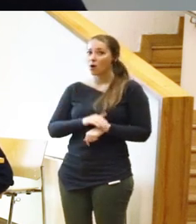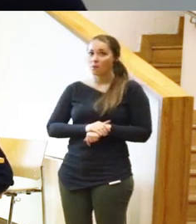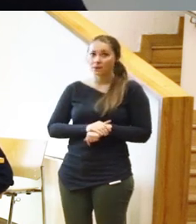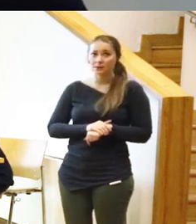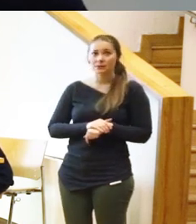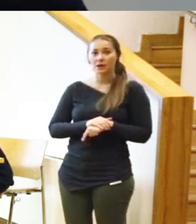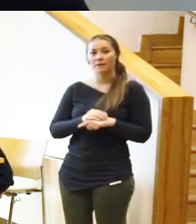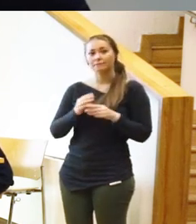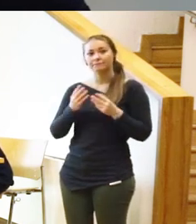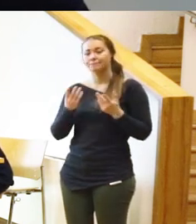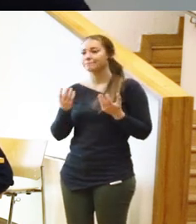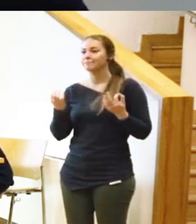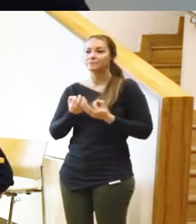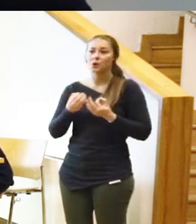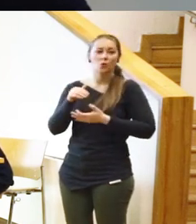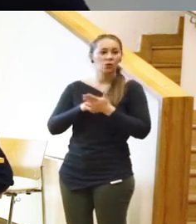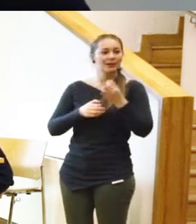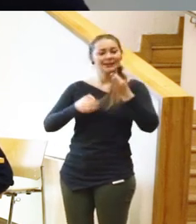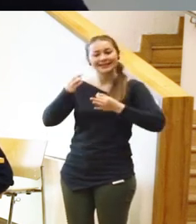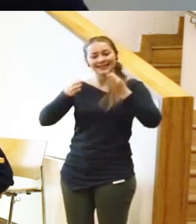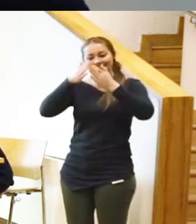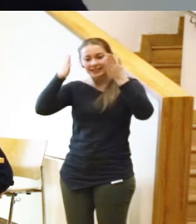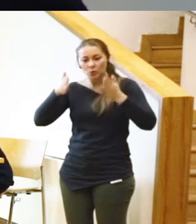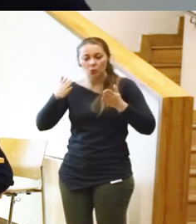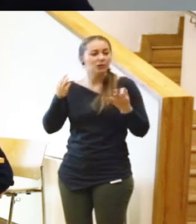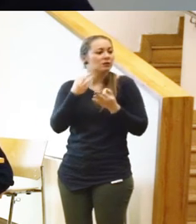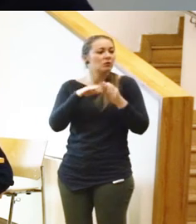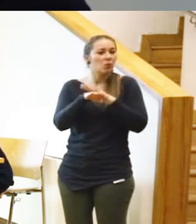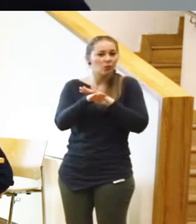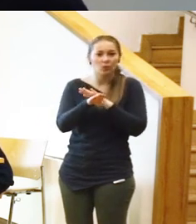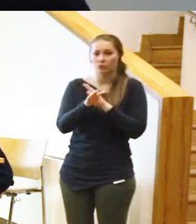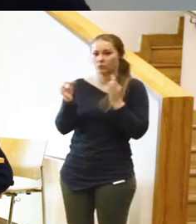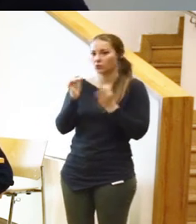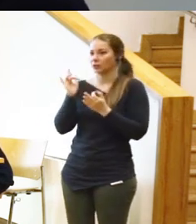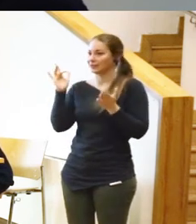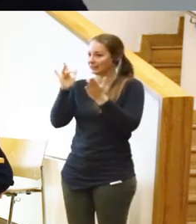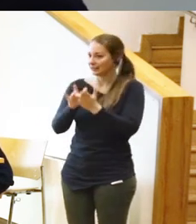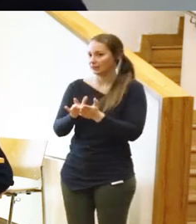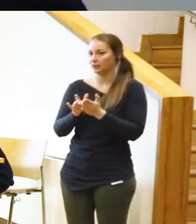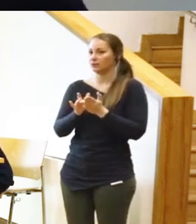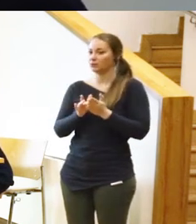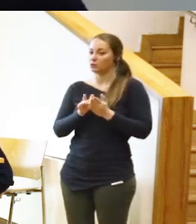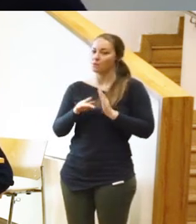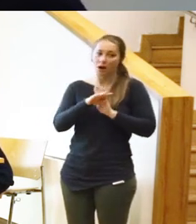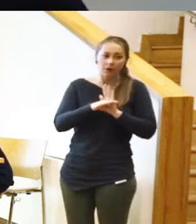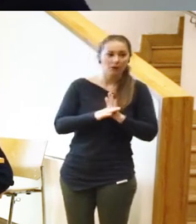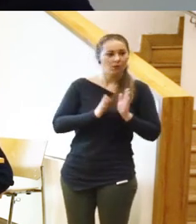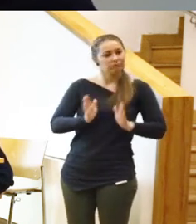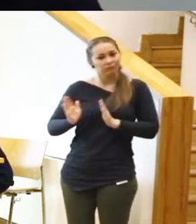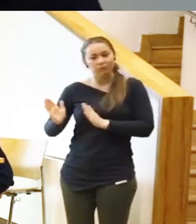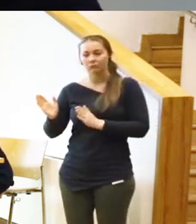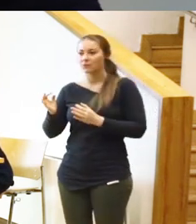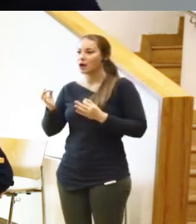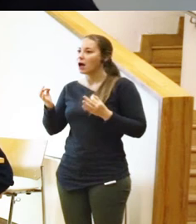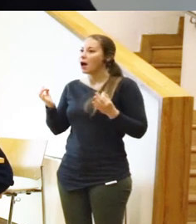jakožto nějaký systém, nějaký aparát, struktura, která jako jejíž cílem je disciplinovat, a je vždycky otázka